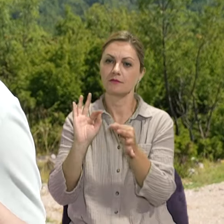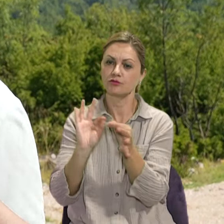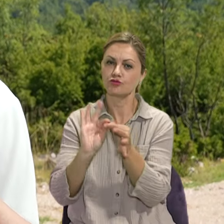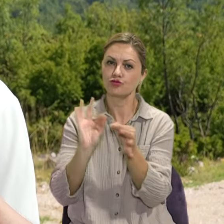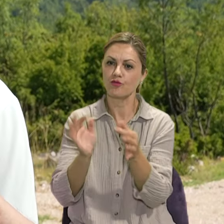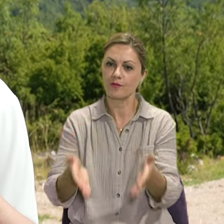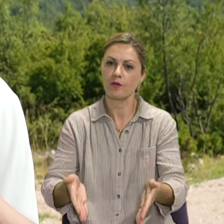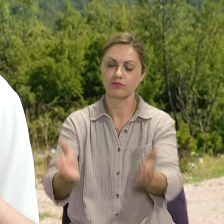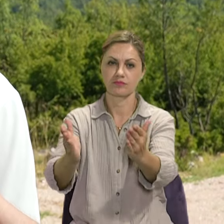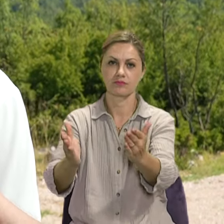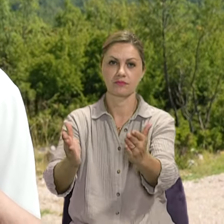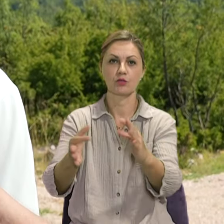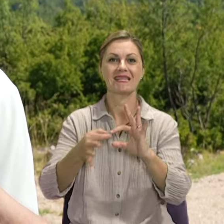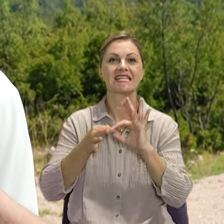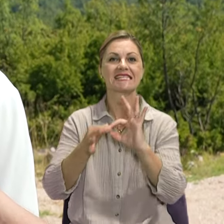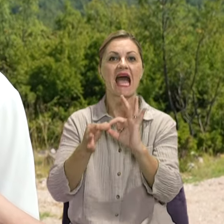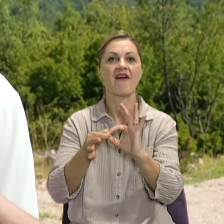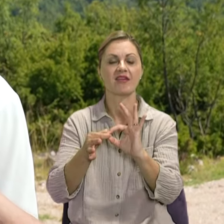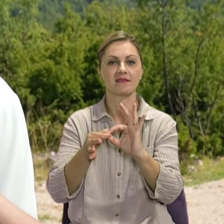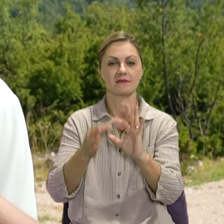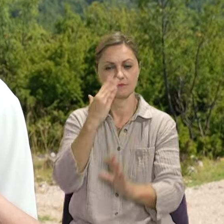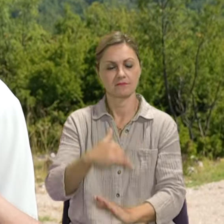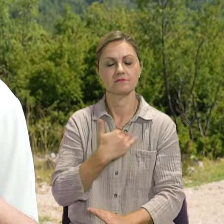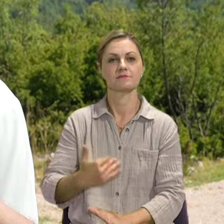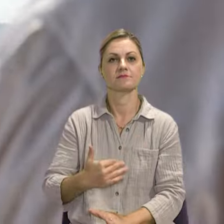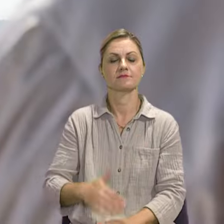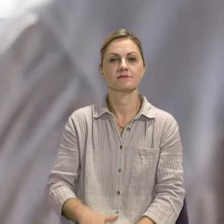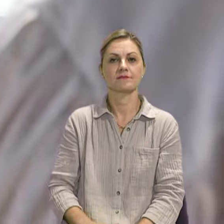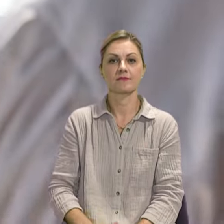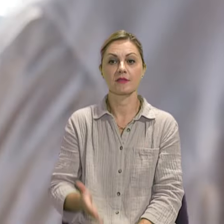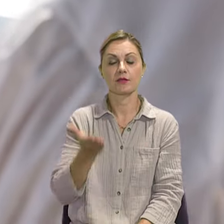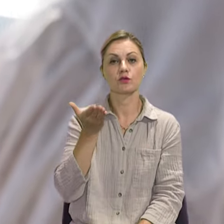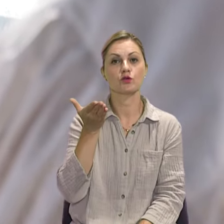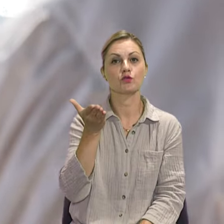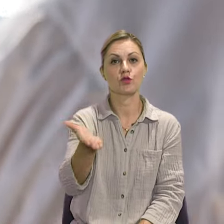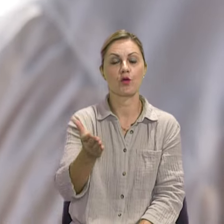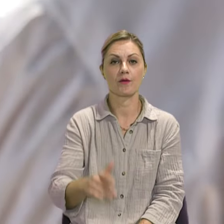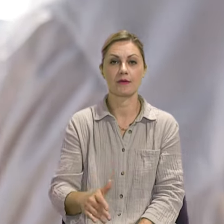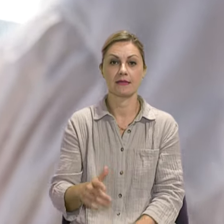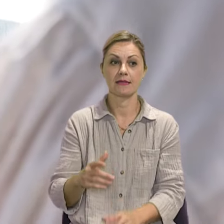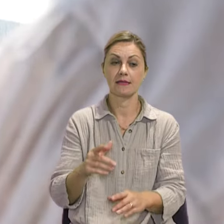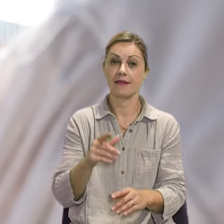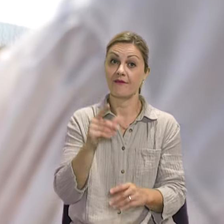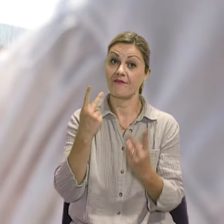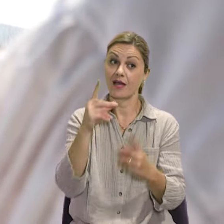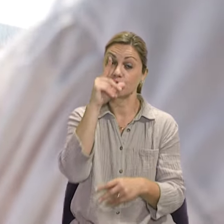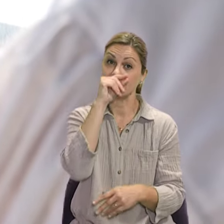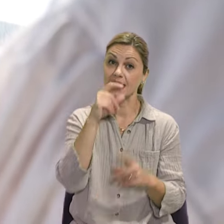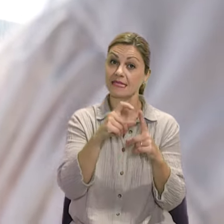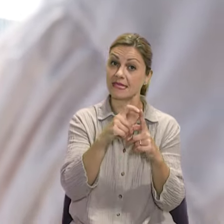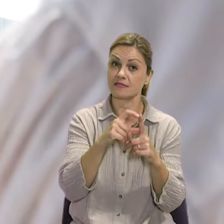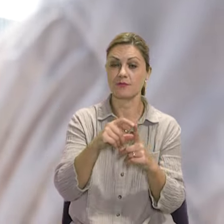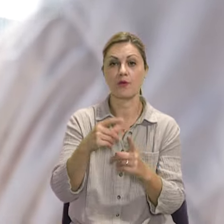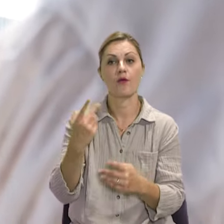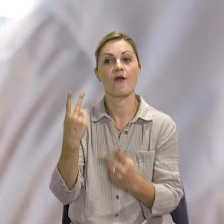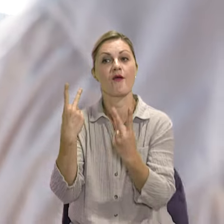Mislim da je to naše pravo poslanje i zavjet, kao što sam rekao na početku. Promicanje tradicije i kulturne baštine bitno je za općinu Dicma,